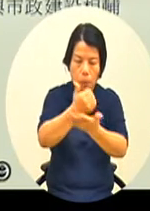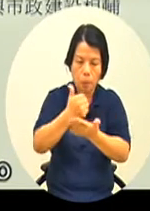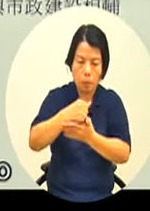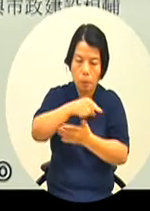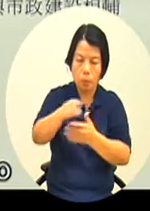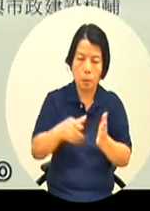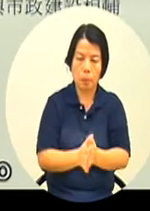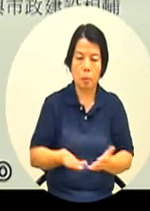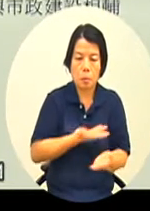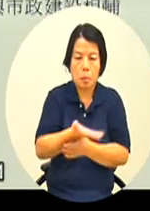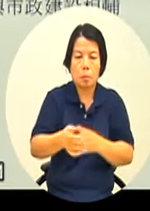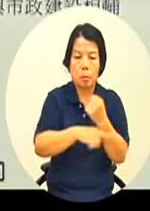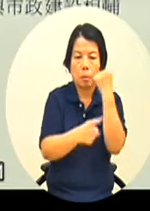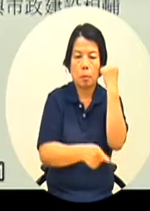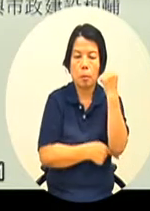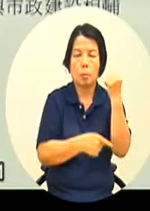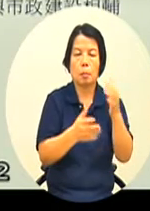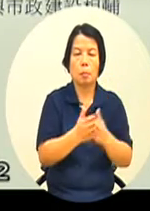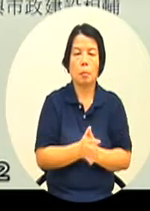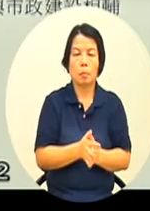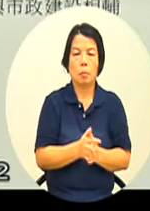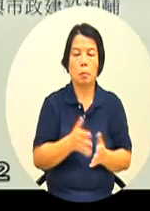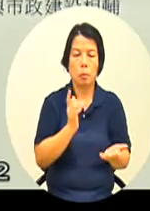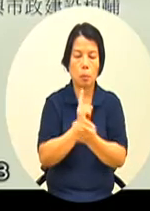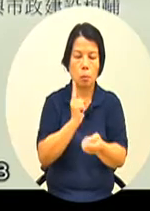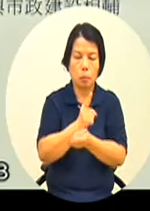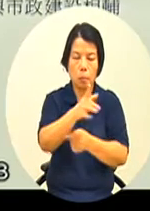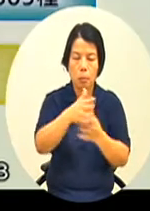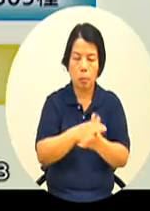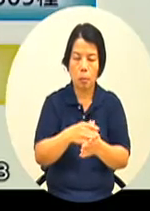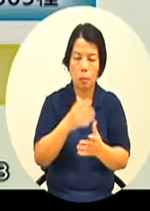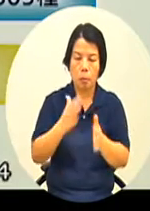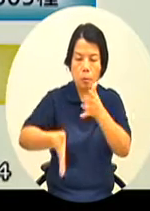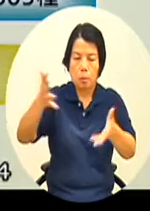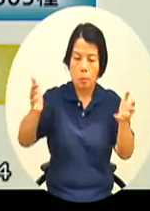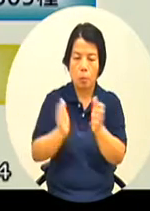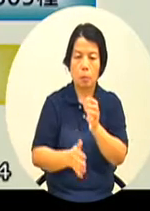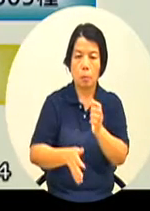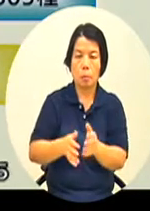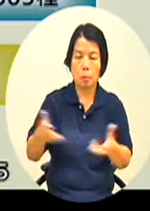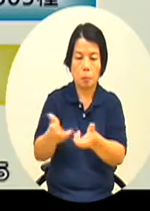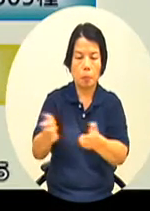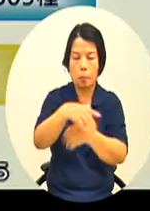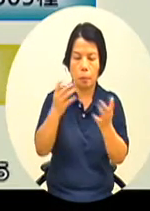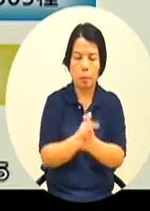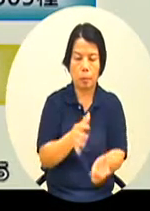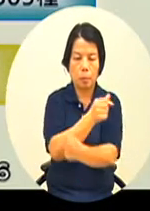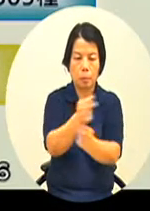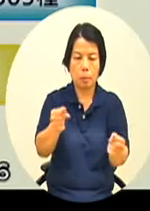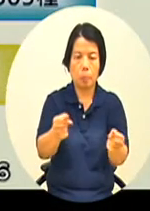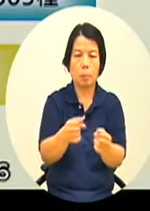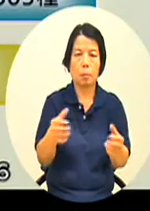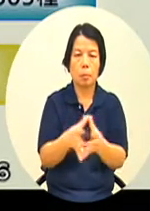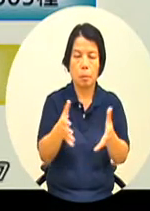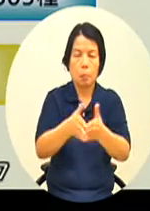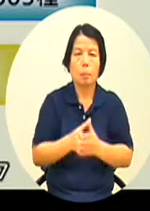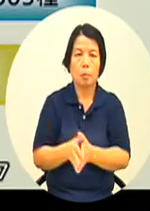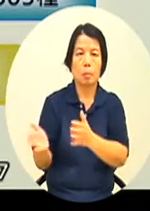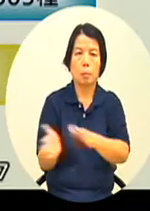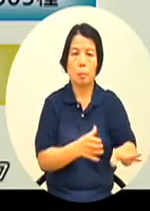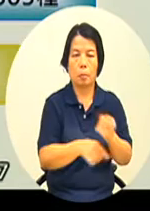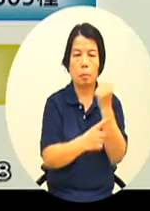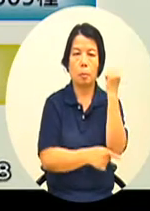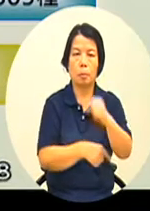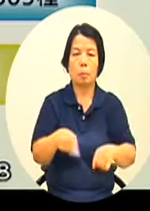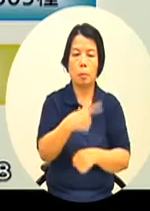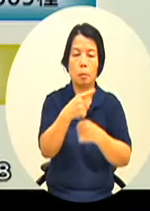法规能与市政建设相辅相成。现行有效的法令数共1100种。包